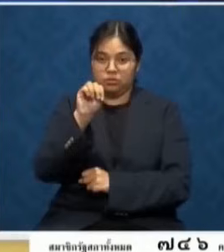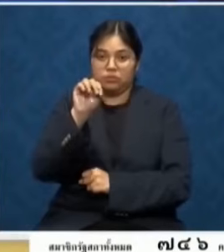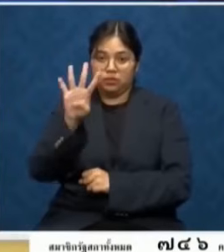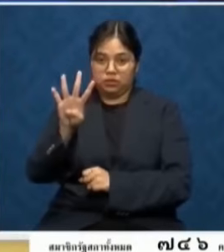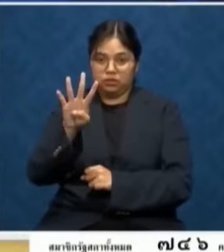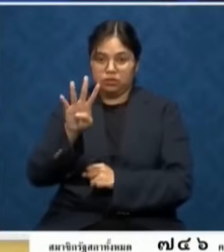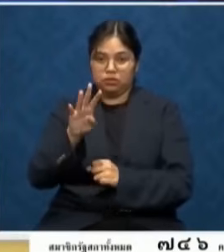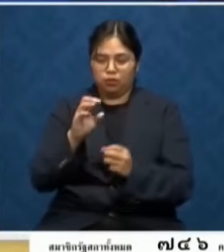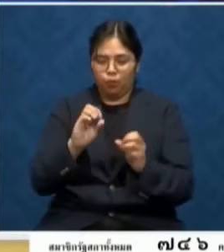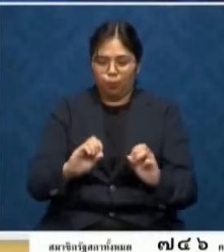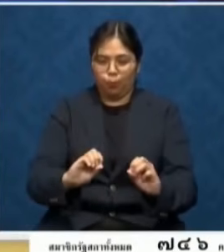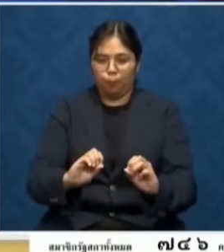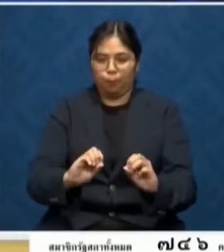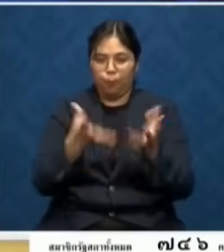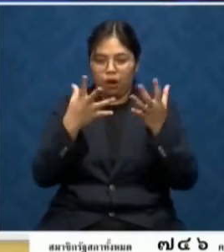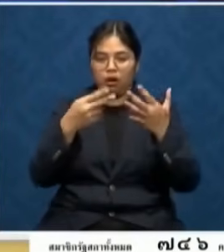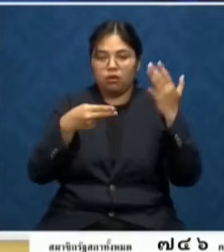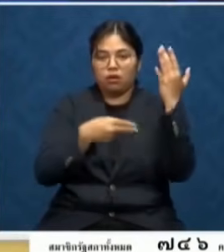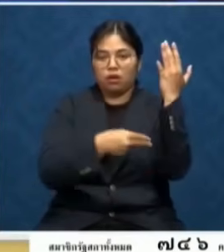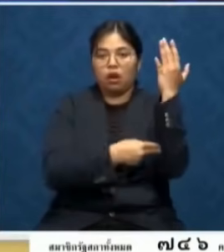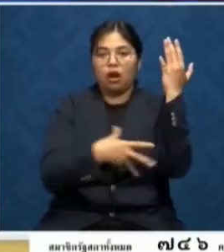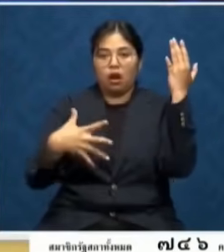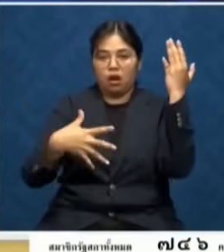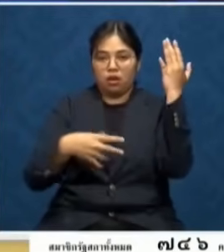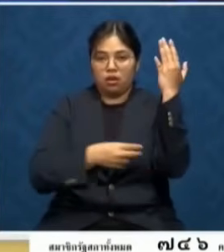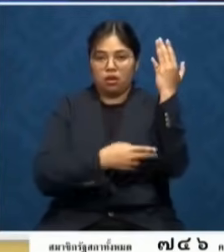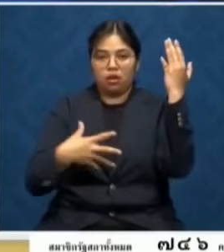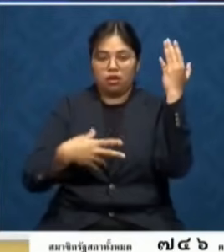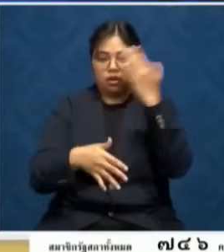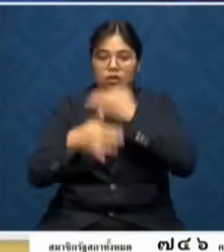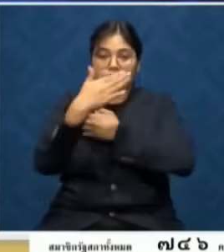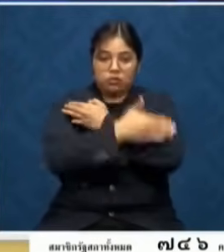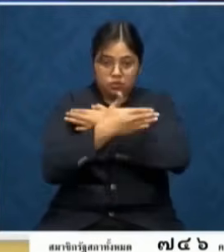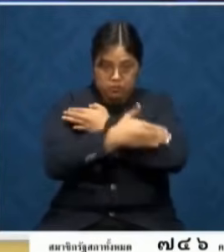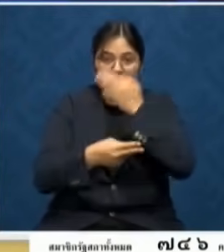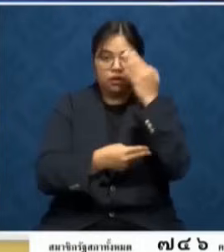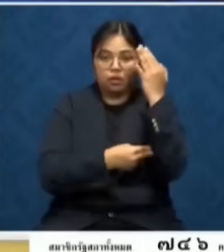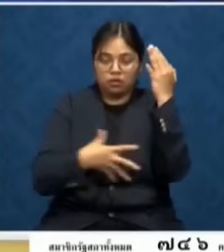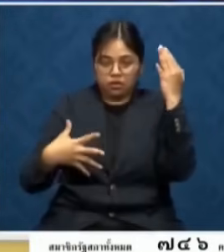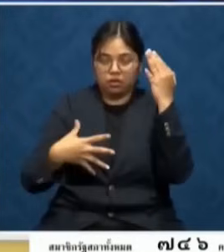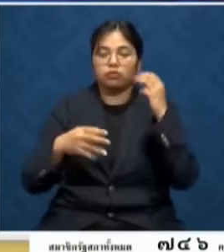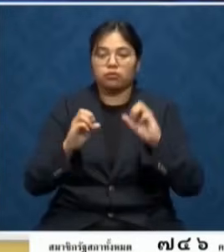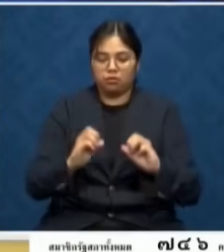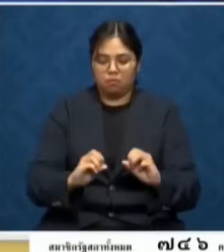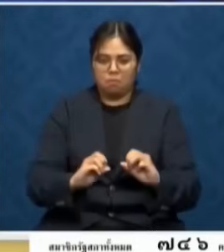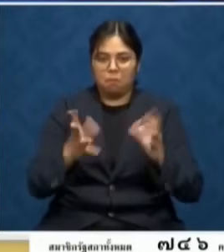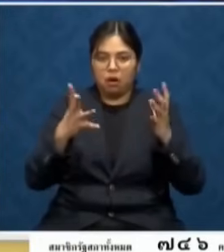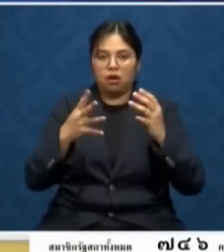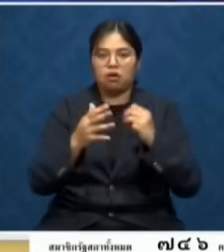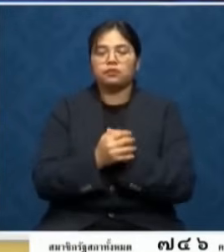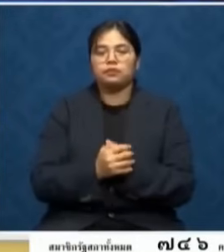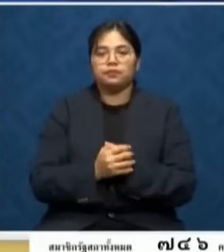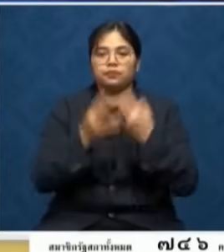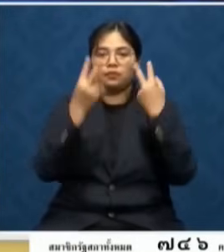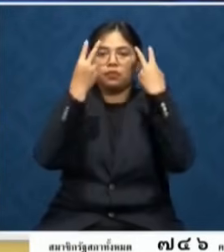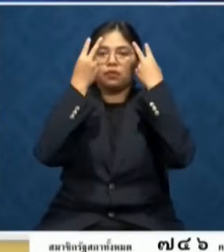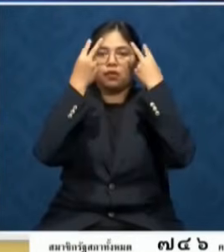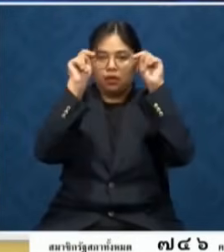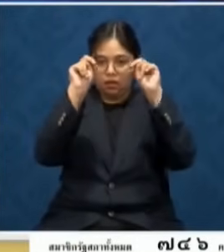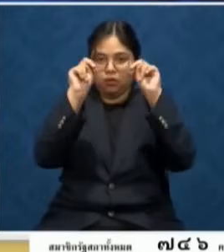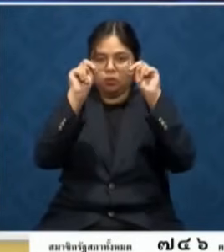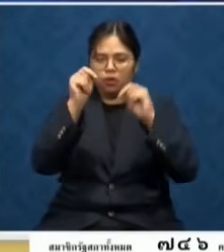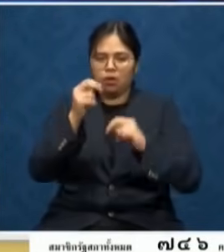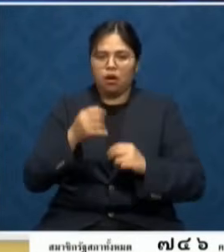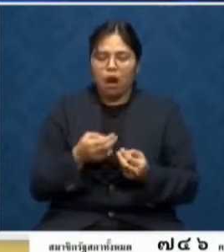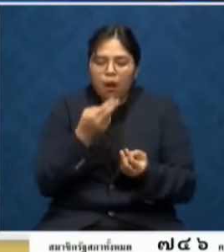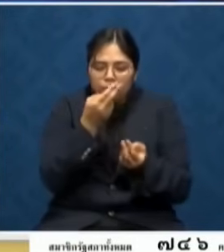2514มีระเบิดที่สถานีรถไฟหาดใหญ่วันที่8เมษายนนายกรัฐมนตรีไปเยี่